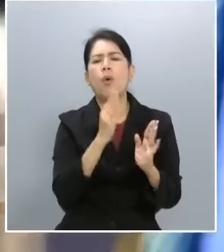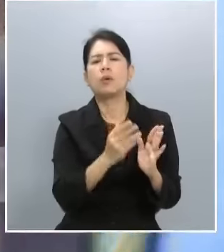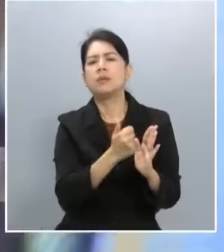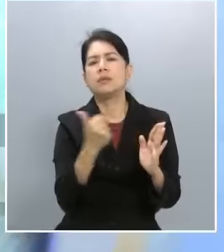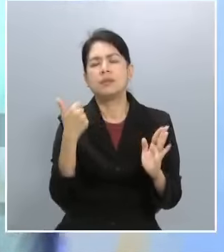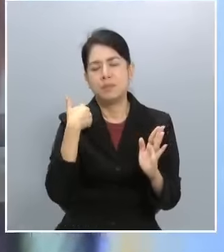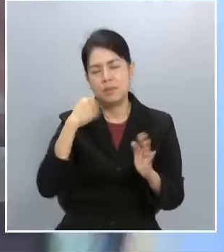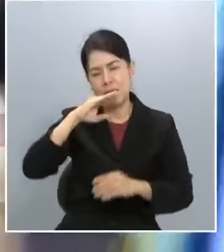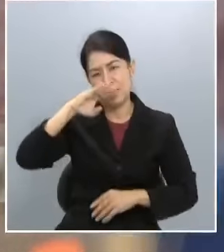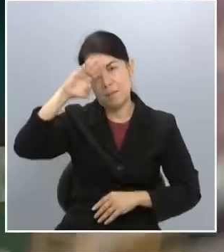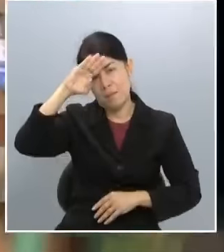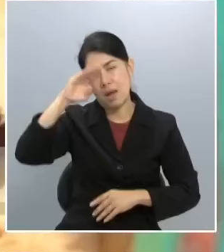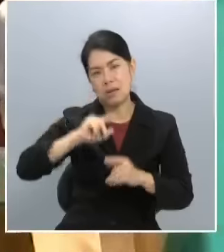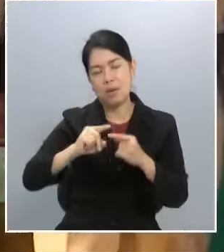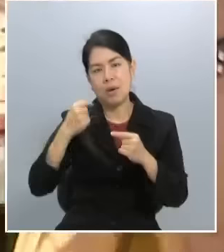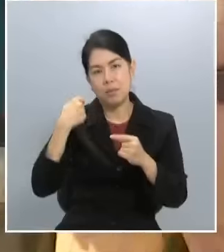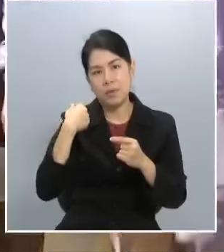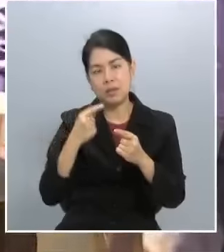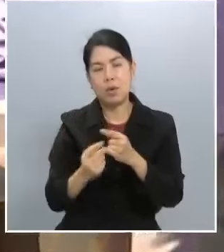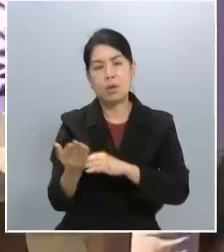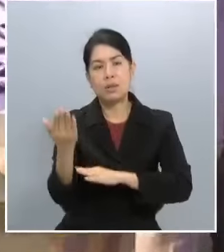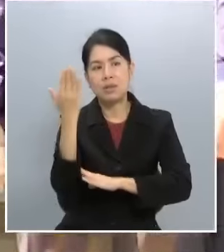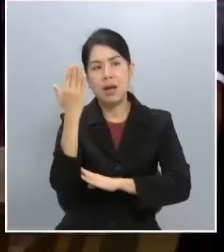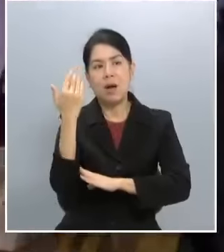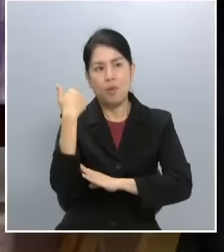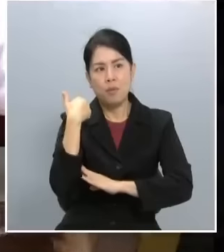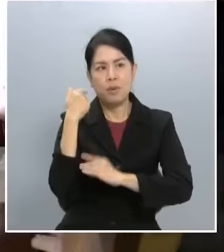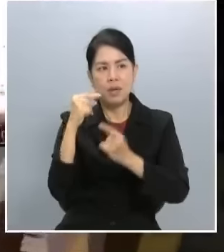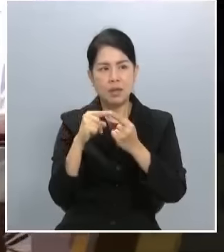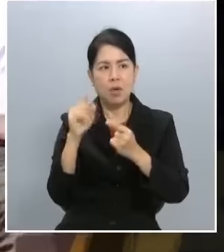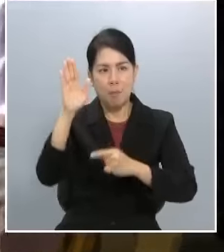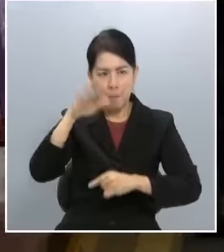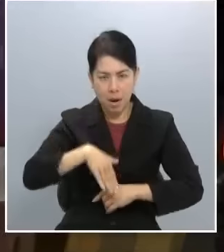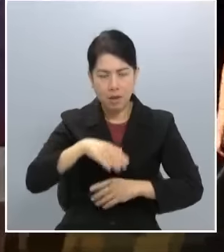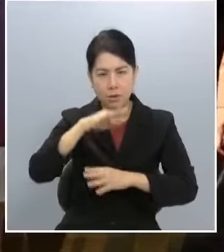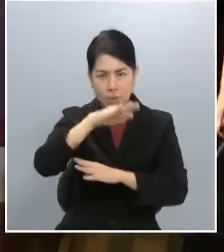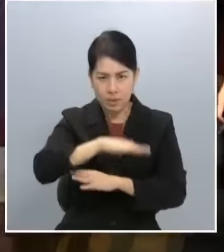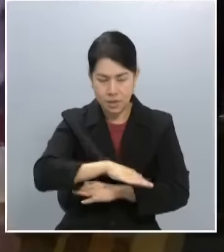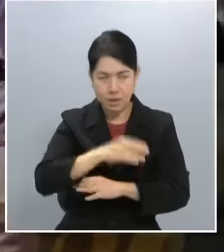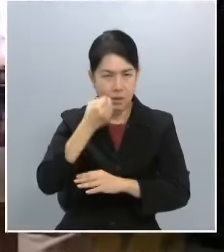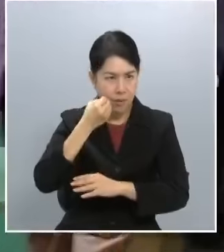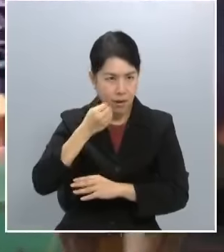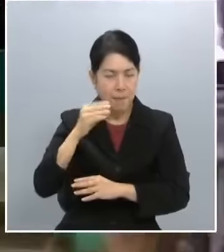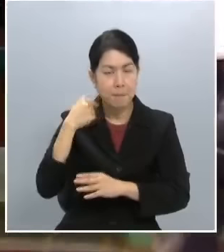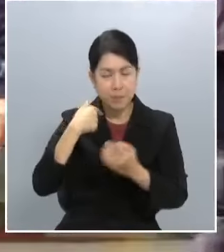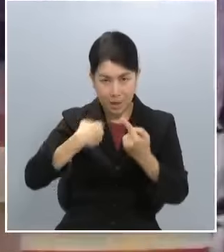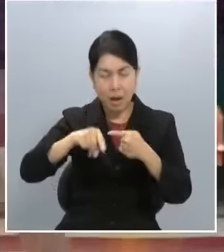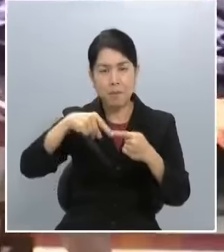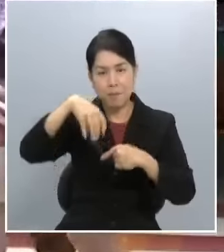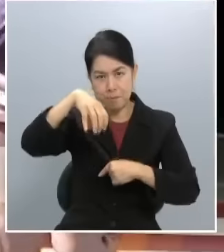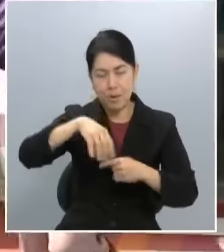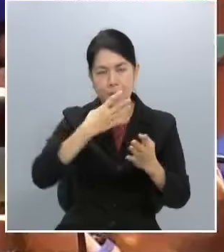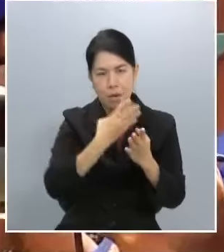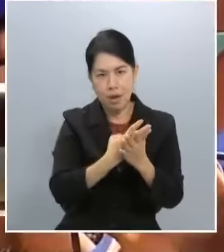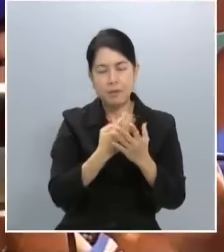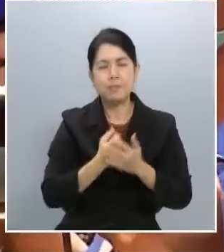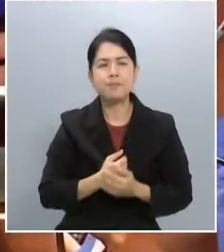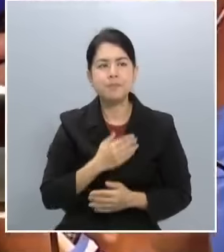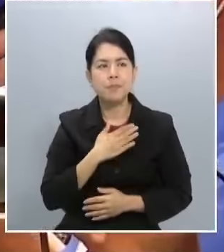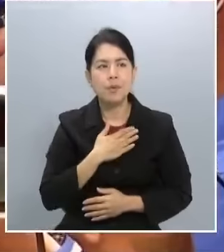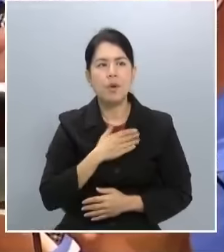แต่รักษาแบบไปเช้าเย็นกลับซึ่งคุณชัยชนะบอกว่าตัวเองก็ได้หารือตามกรอบระเบียบของโรงพยาบาลตำรวจจึงได้รับอนุญาต